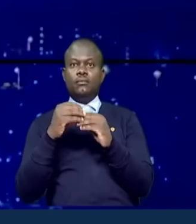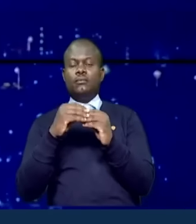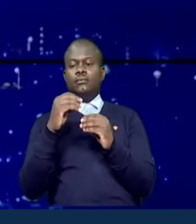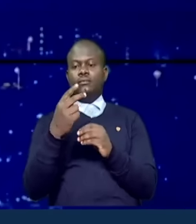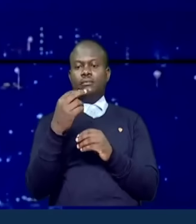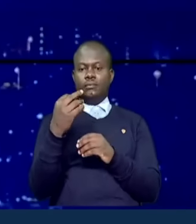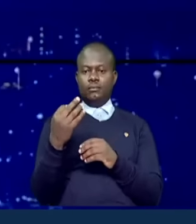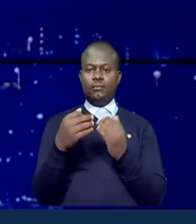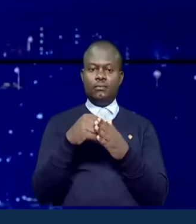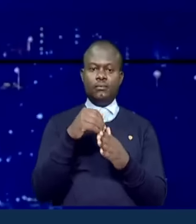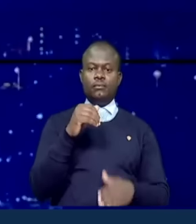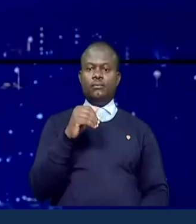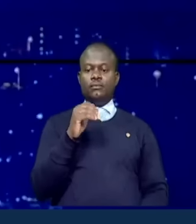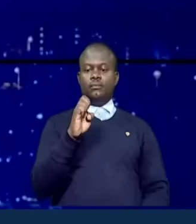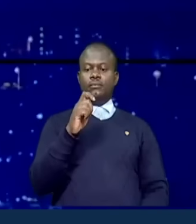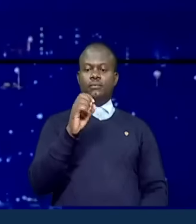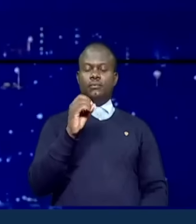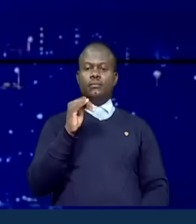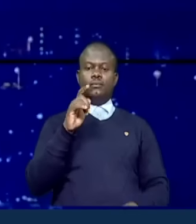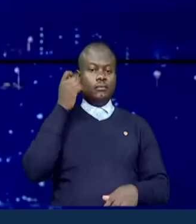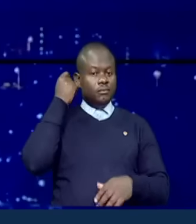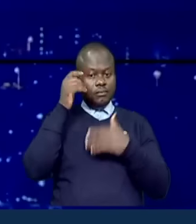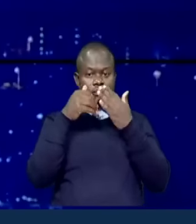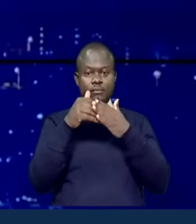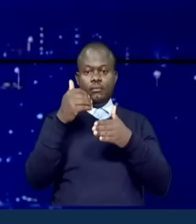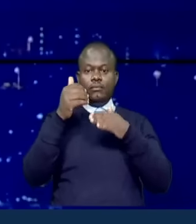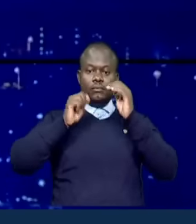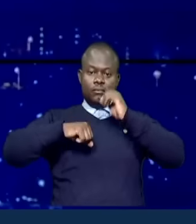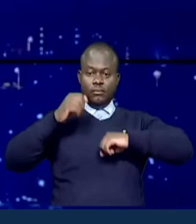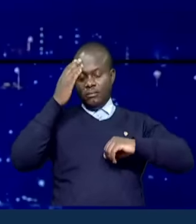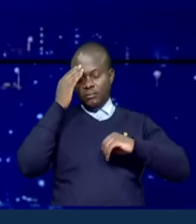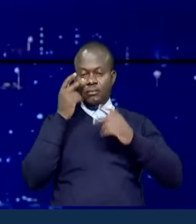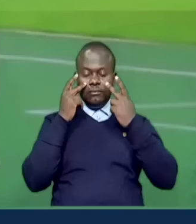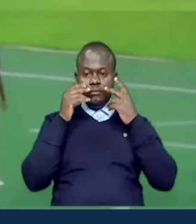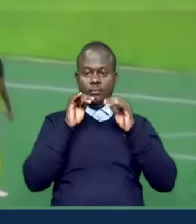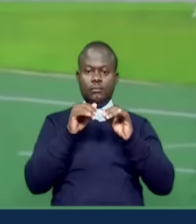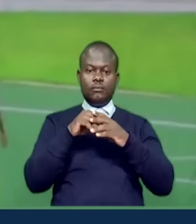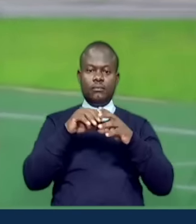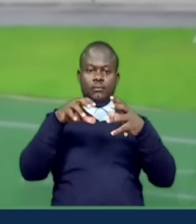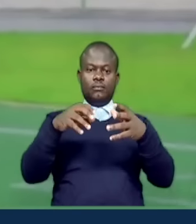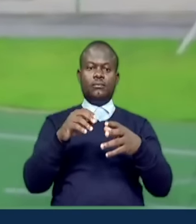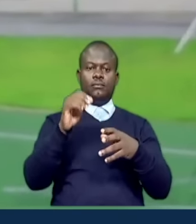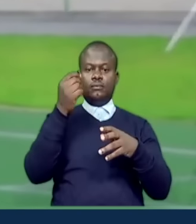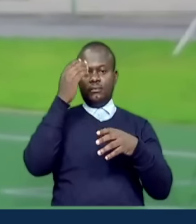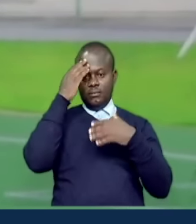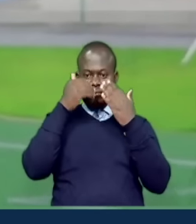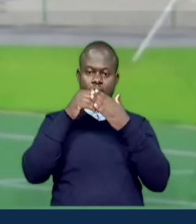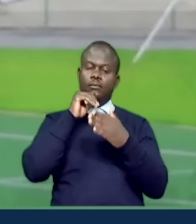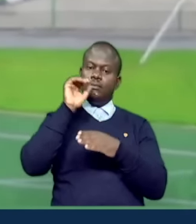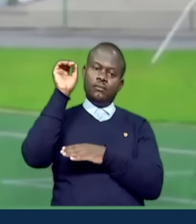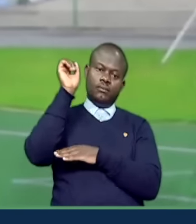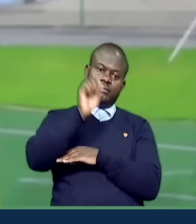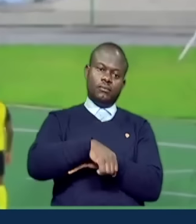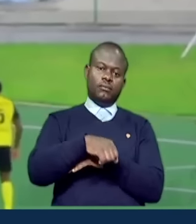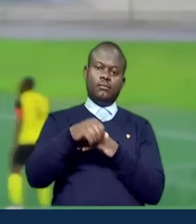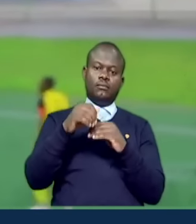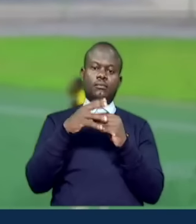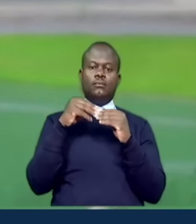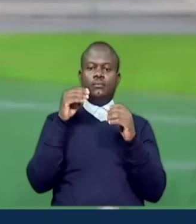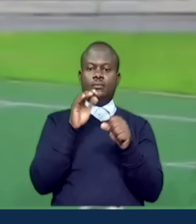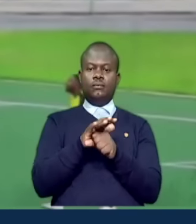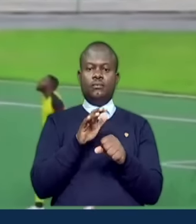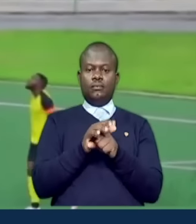mwanya wa nyuma ifite amanota 19. Birumvikana yuko bari kurwana no kurako baguma mu cyiciro cya mbere kuko ntabwo barusha ama nota menshi ama